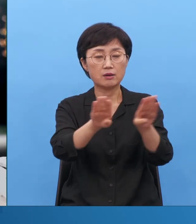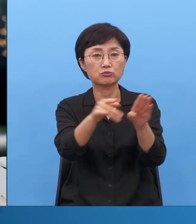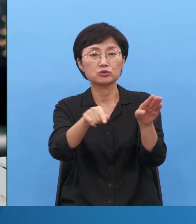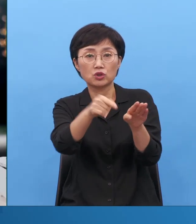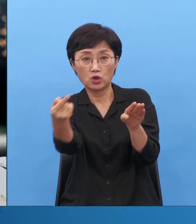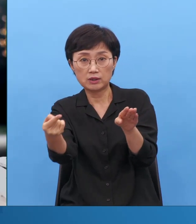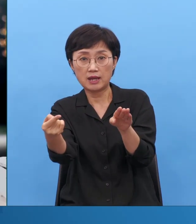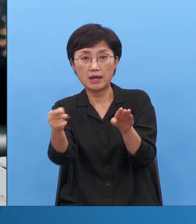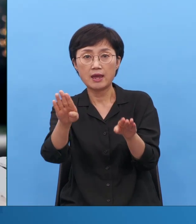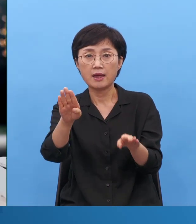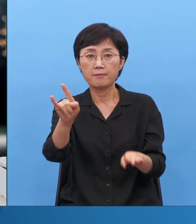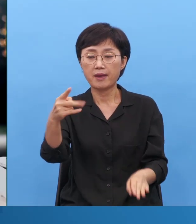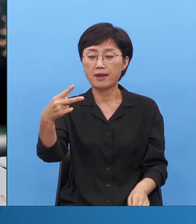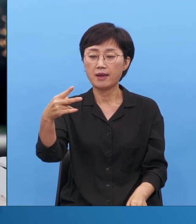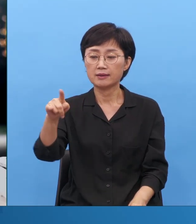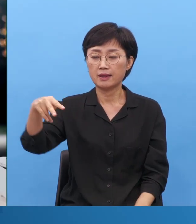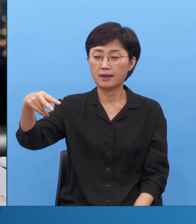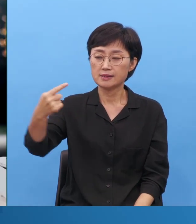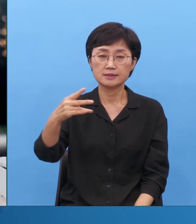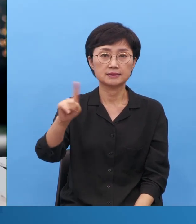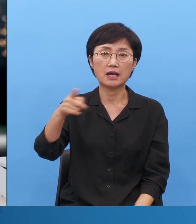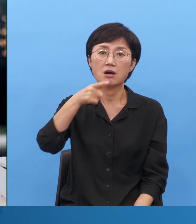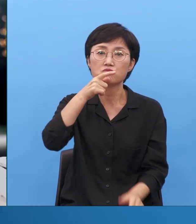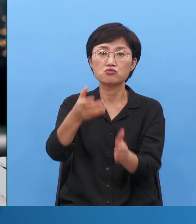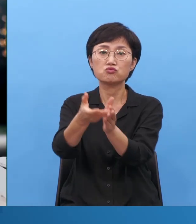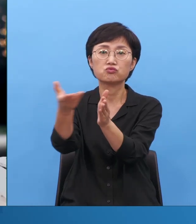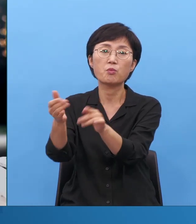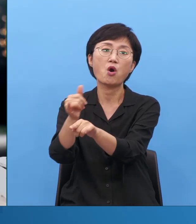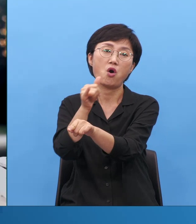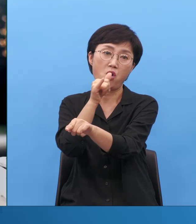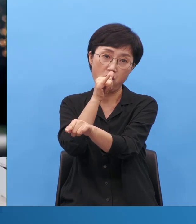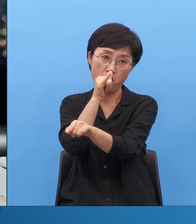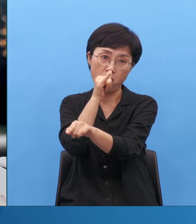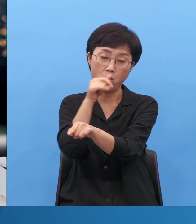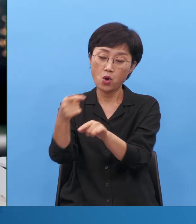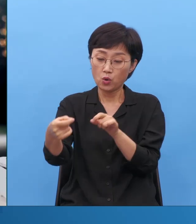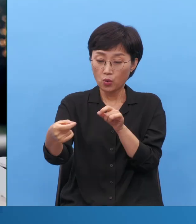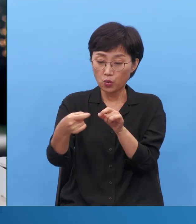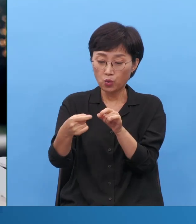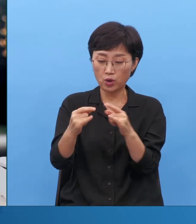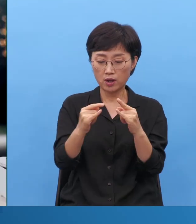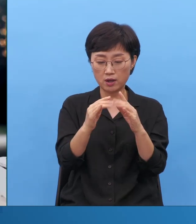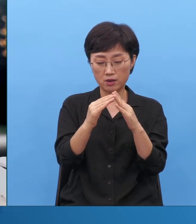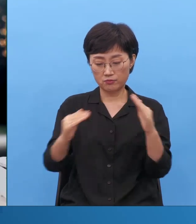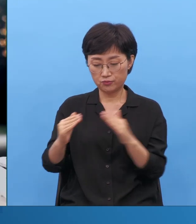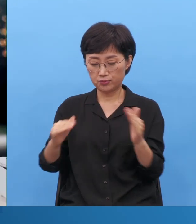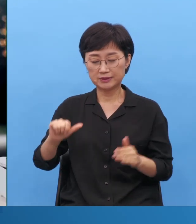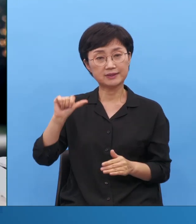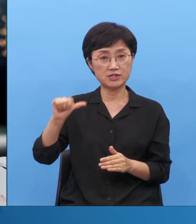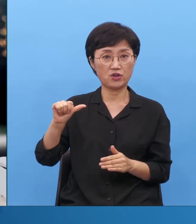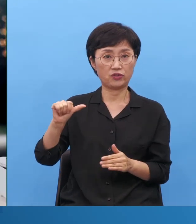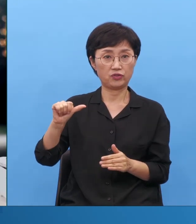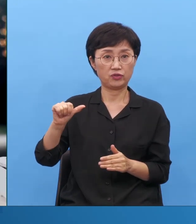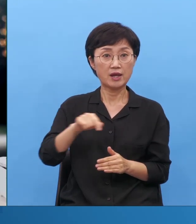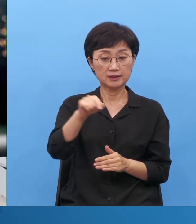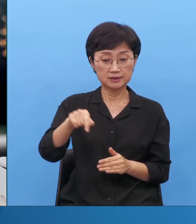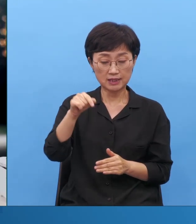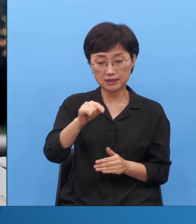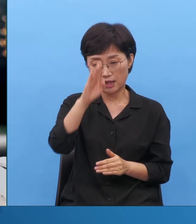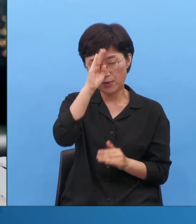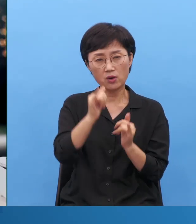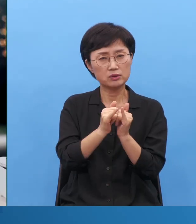양문 곁에 히브리 말로 베데스다라 하는 못이 있는데 거기 행각 5이 있고 그 안에